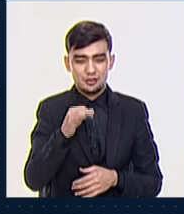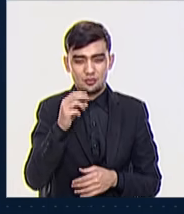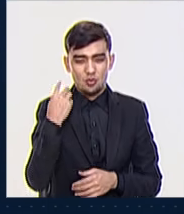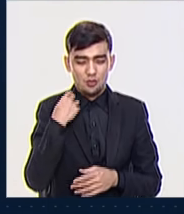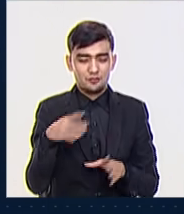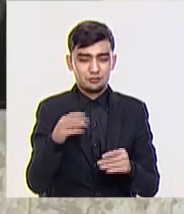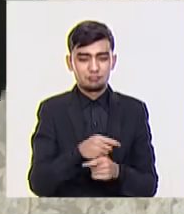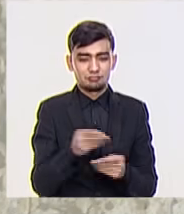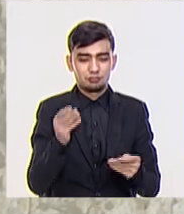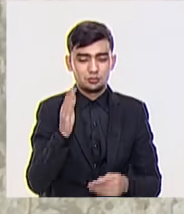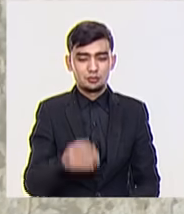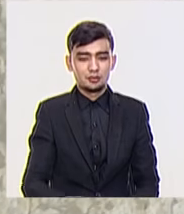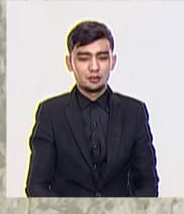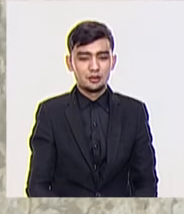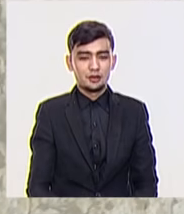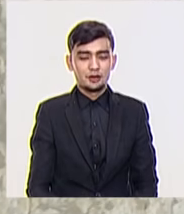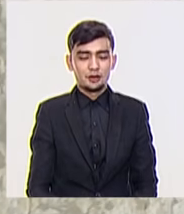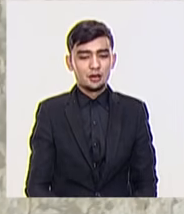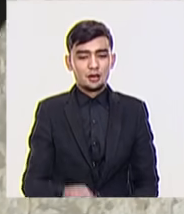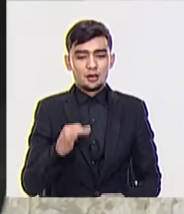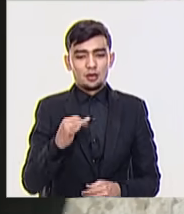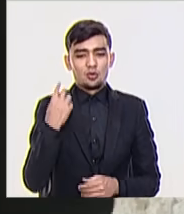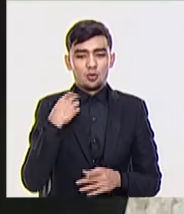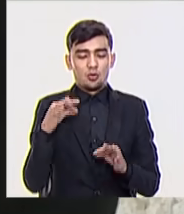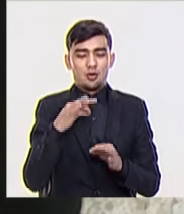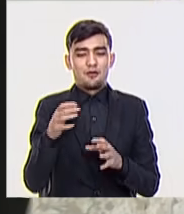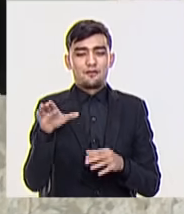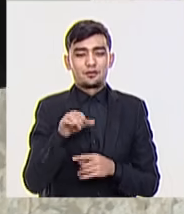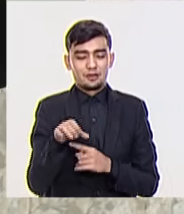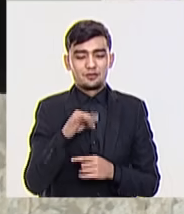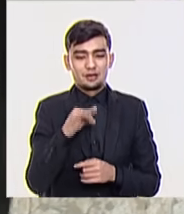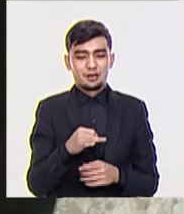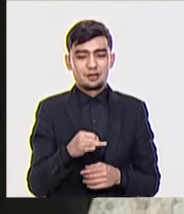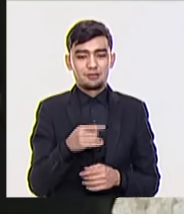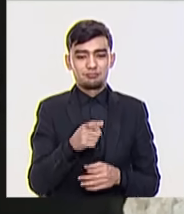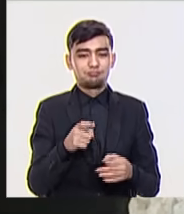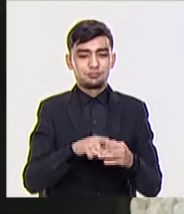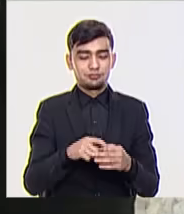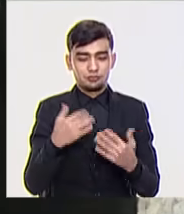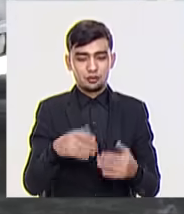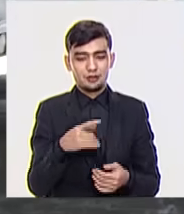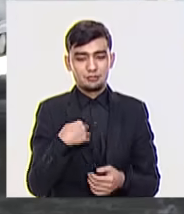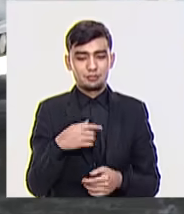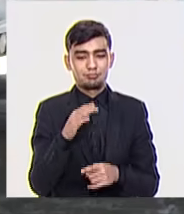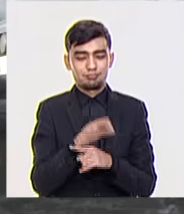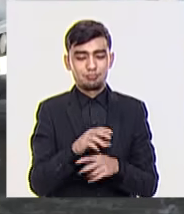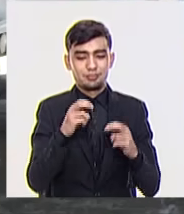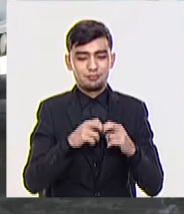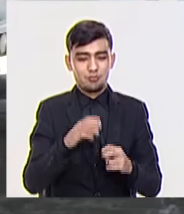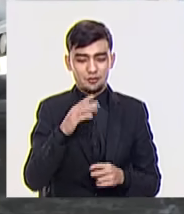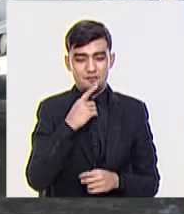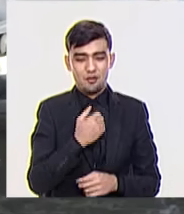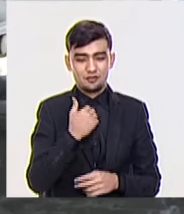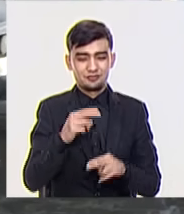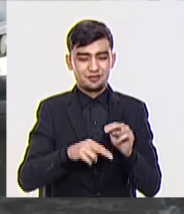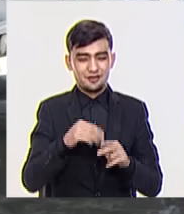задолженность оплачена. Ұжымдық арыздарын алып, тіркетіп, сосын бұлар бойынша мекемеге тексеру тағайындаймыз. Әскери құрылыс